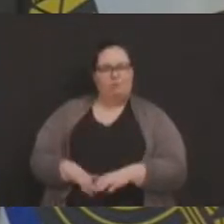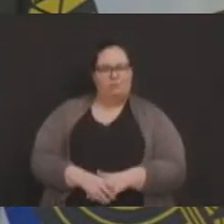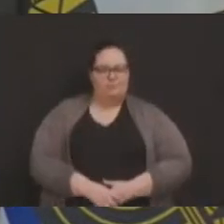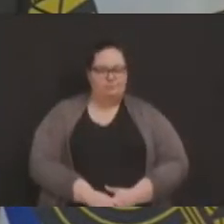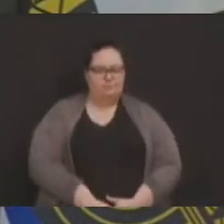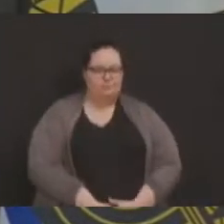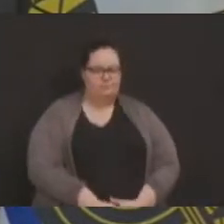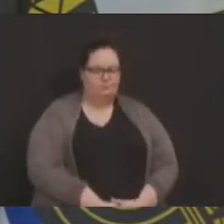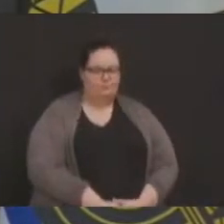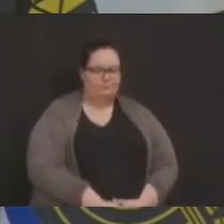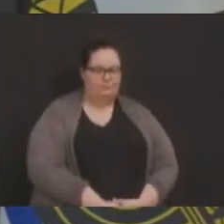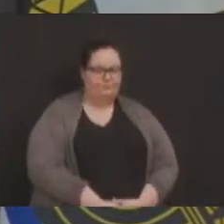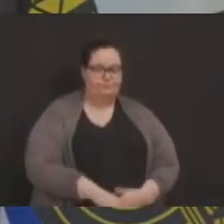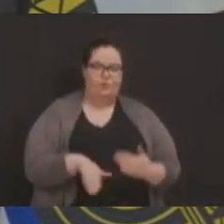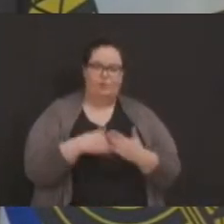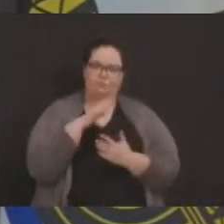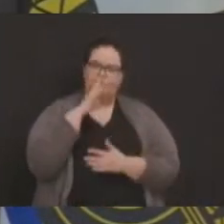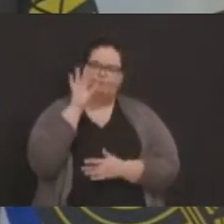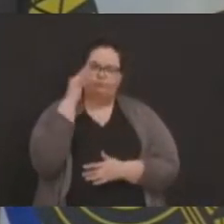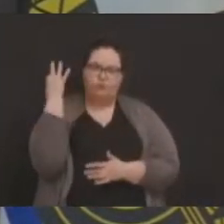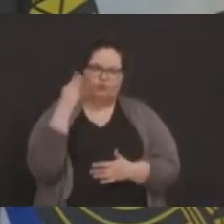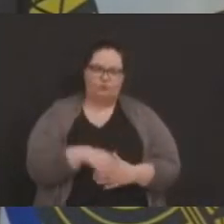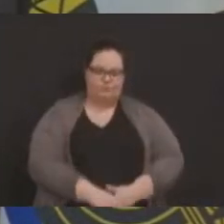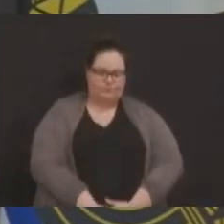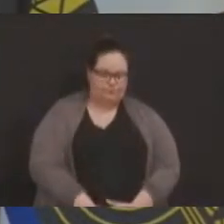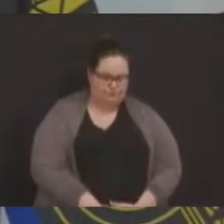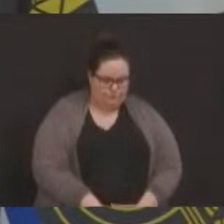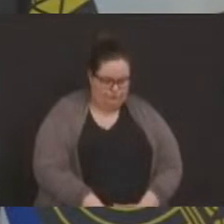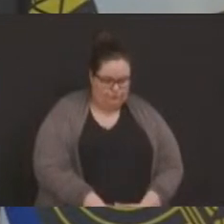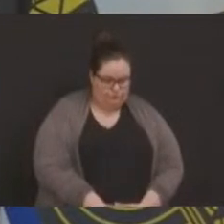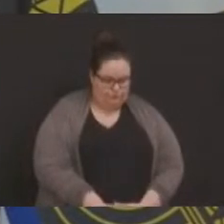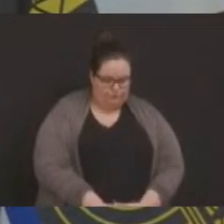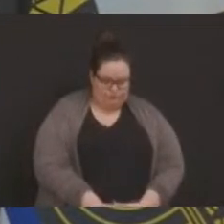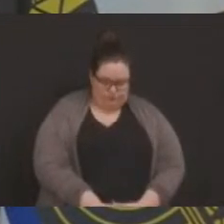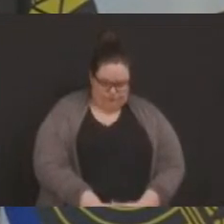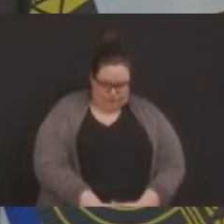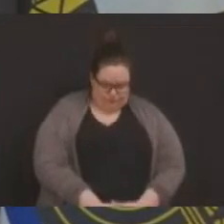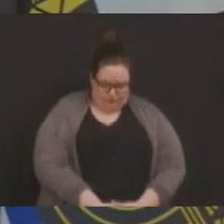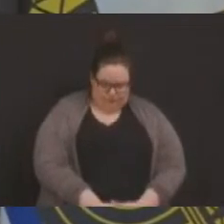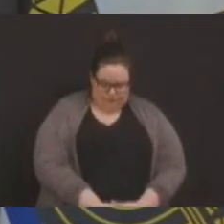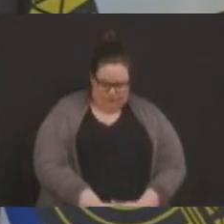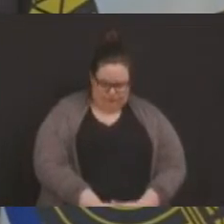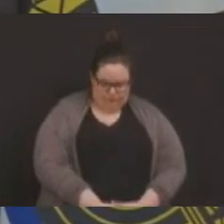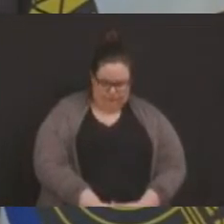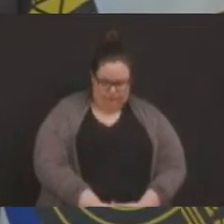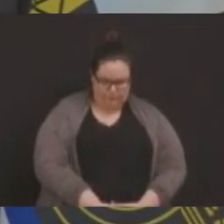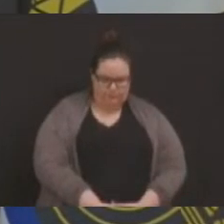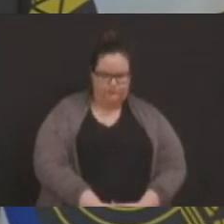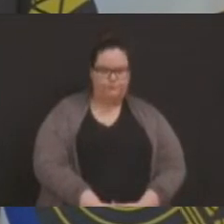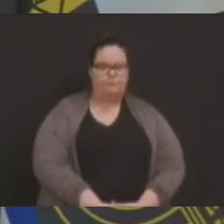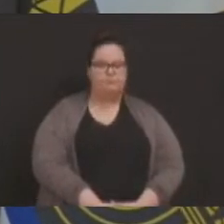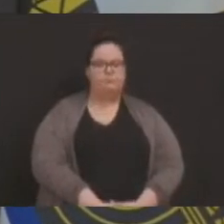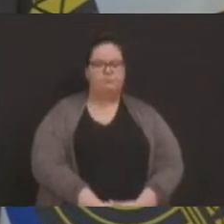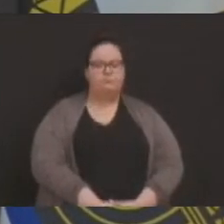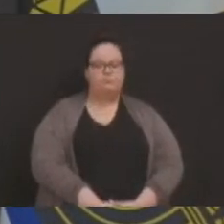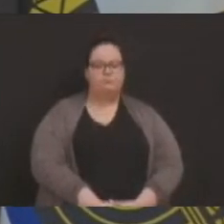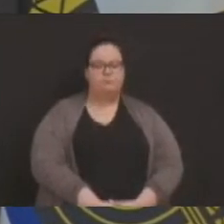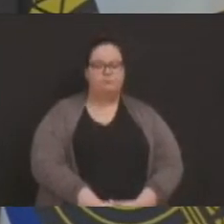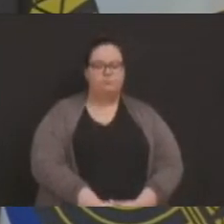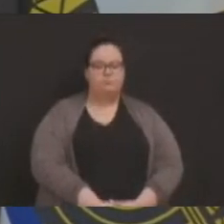le test de dépistage? Ça, c'est pour des travailleurs essentiels, vous voulez dire?